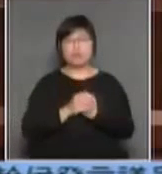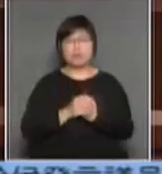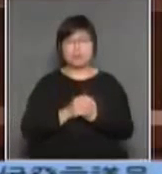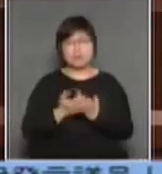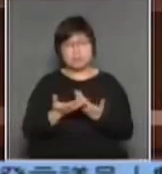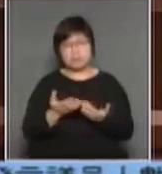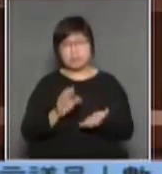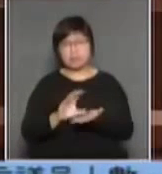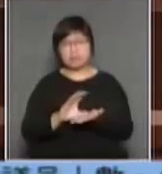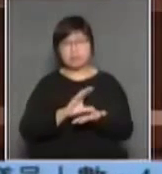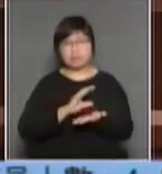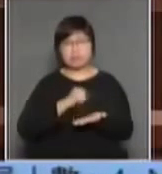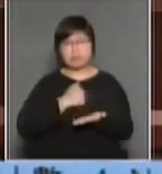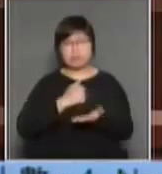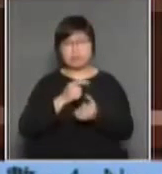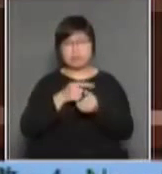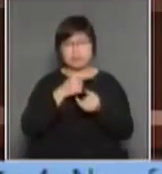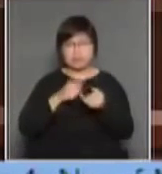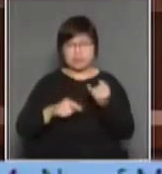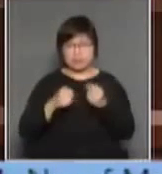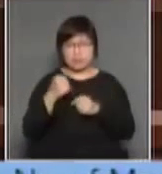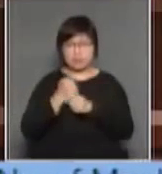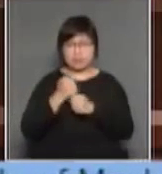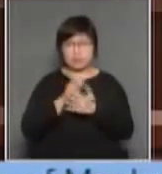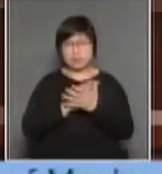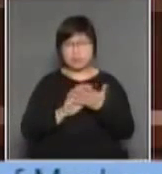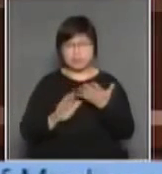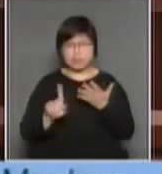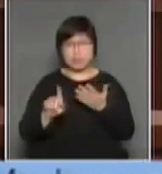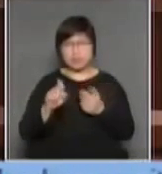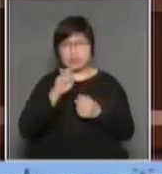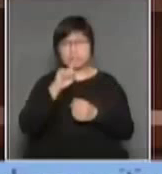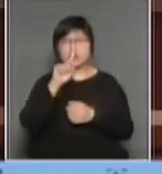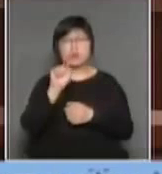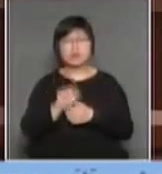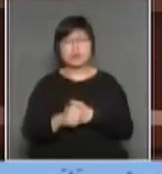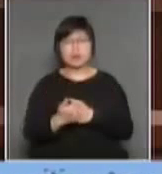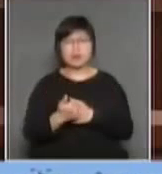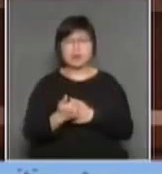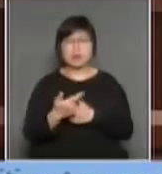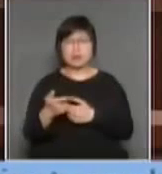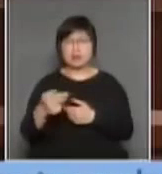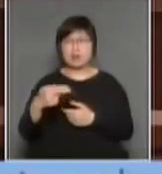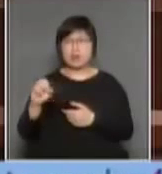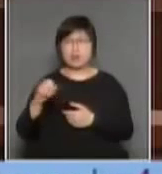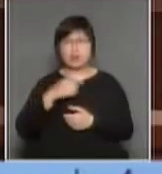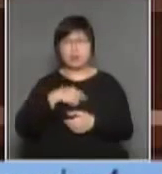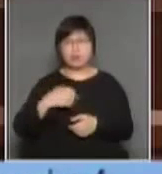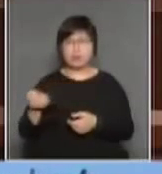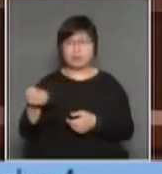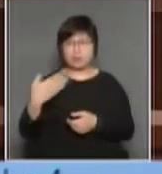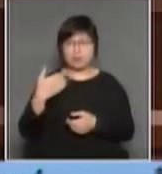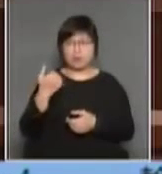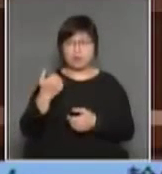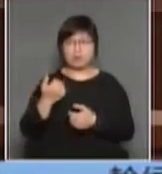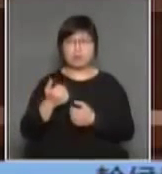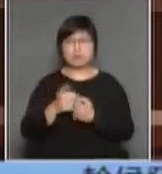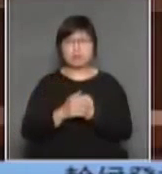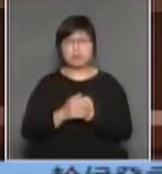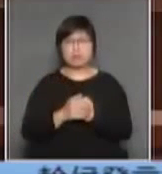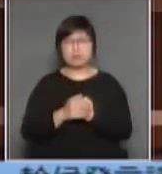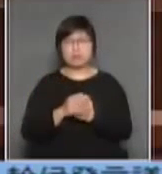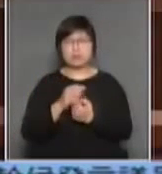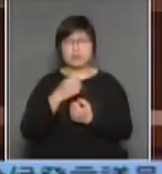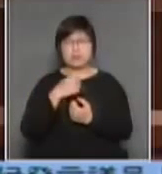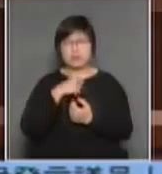竟我們的優先次序放在哪裡都是一個問題。我現在呢，正如何議員這樣說，這個問題是一個很大的